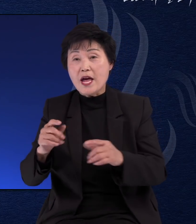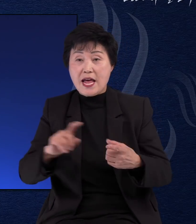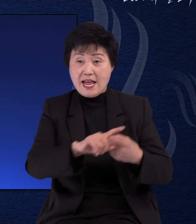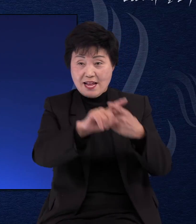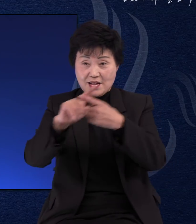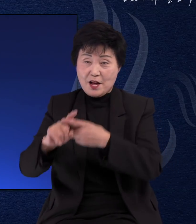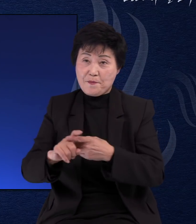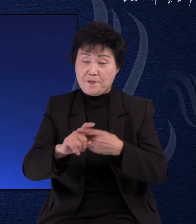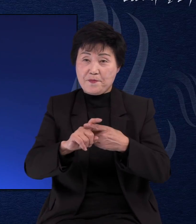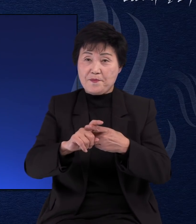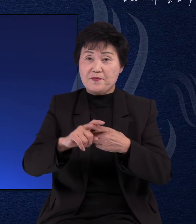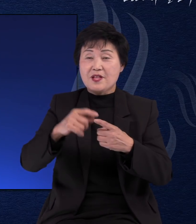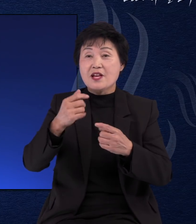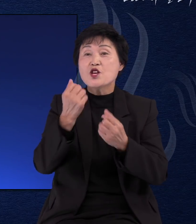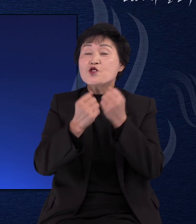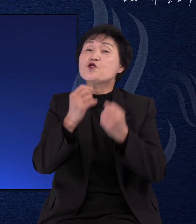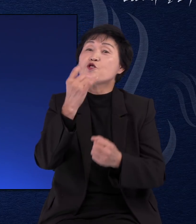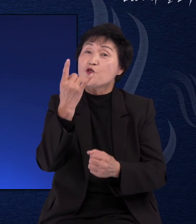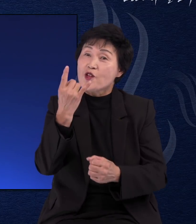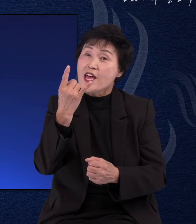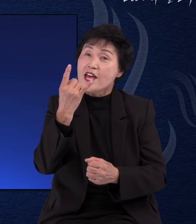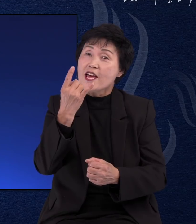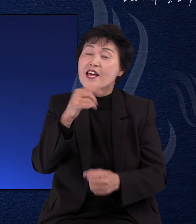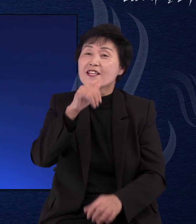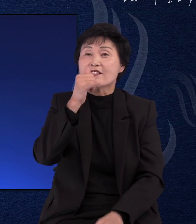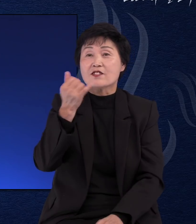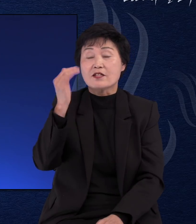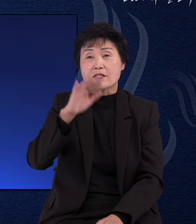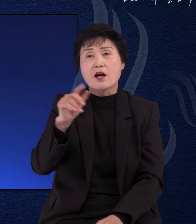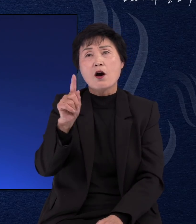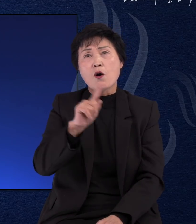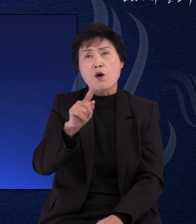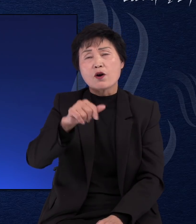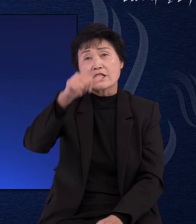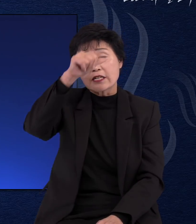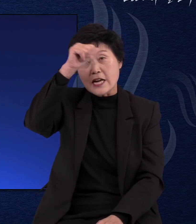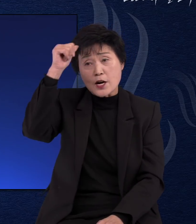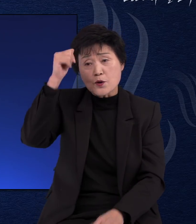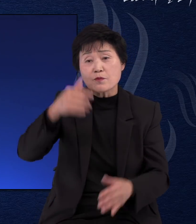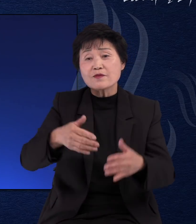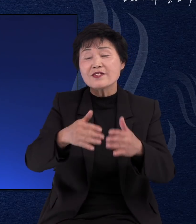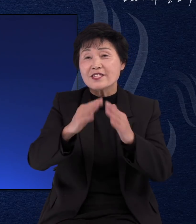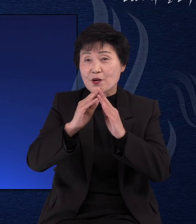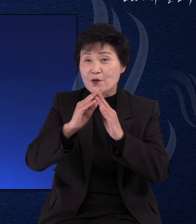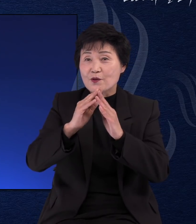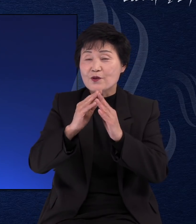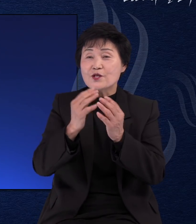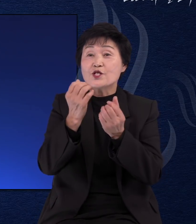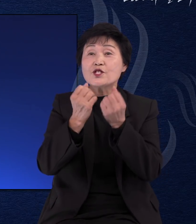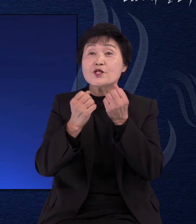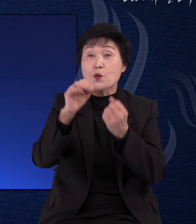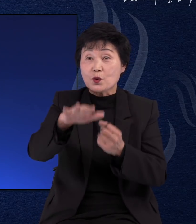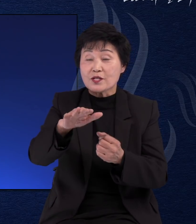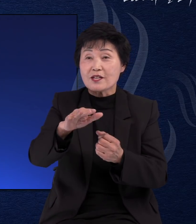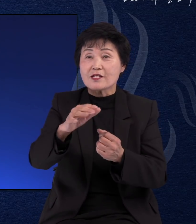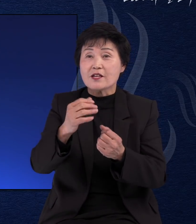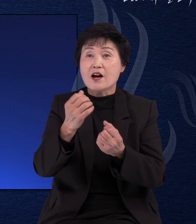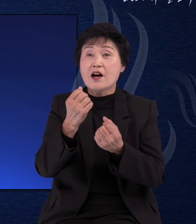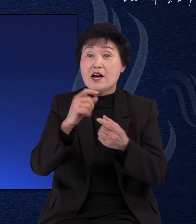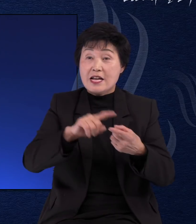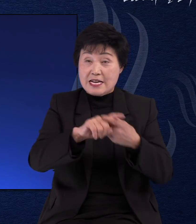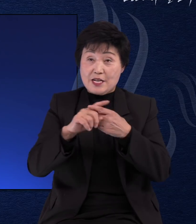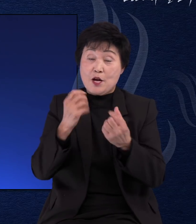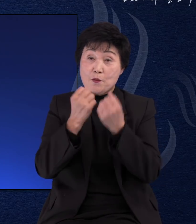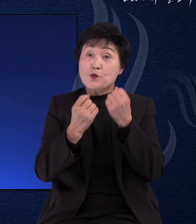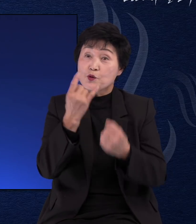수련회를 바란산 수양관이라는 데에서 한 장로님께서 세우신 수양관에서 연합 수련회를 하면 적게는 80명, 많게는 100여